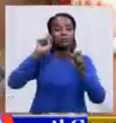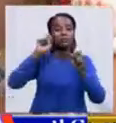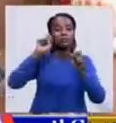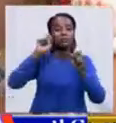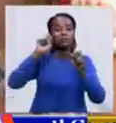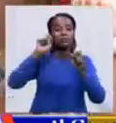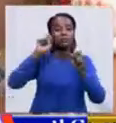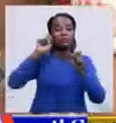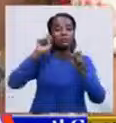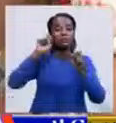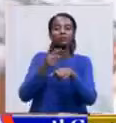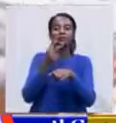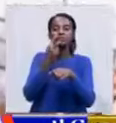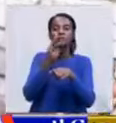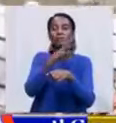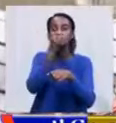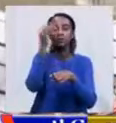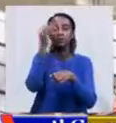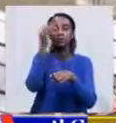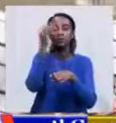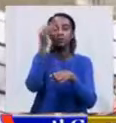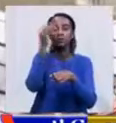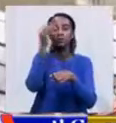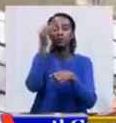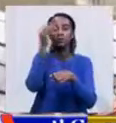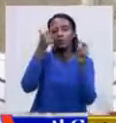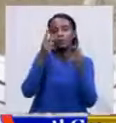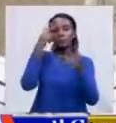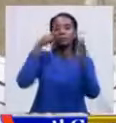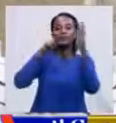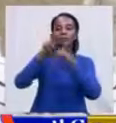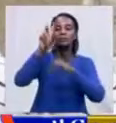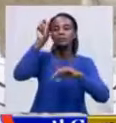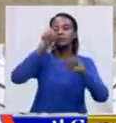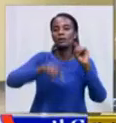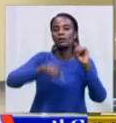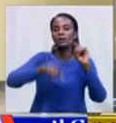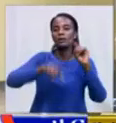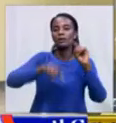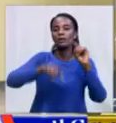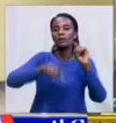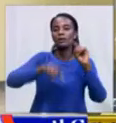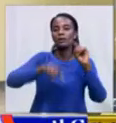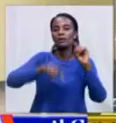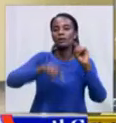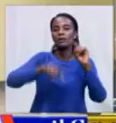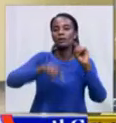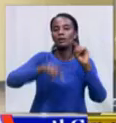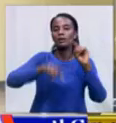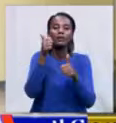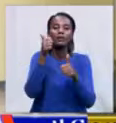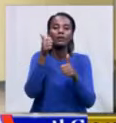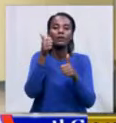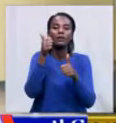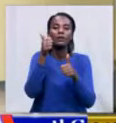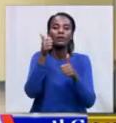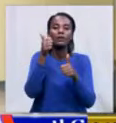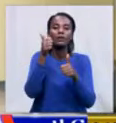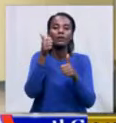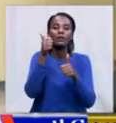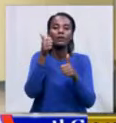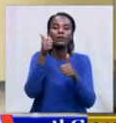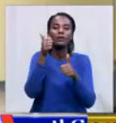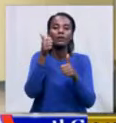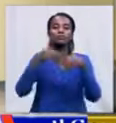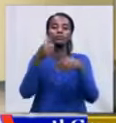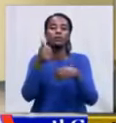ግዜው ሲደርስ የምታውቅ እንጂ አሁን ላይ ጣፋንታቸው መተንበይ እንደማይቻልም ተናግሯል። በውድድር ሂደት ላይ ያለውን ሰው ውጤቱ ሳይታወቅ ይሄ